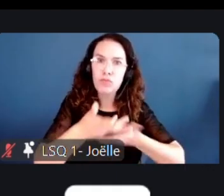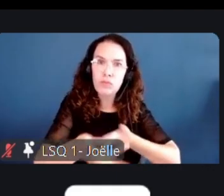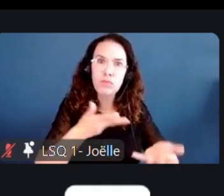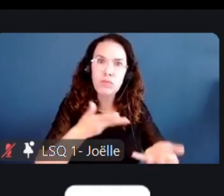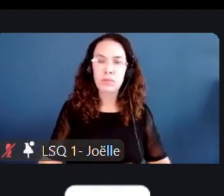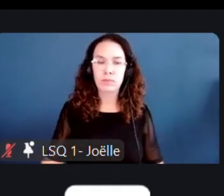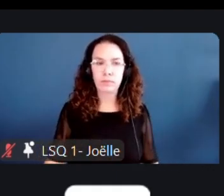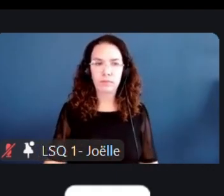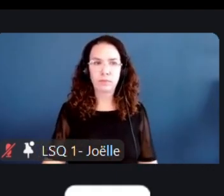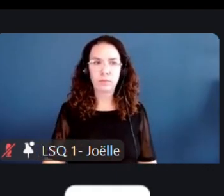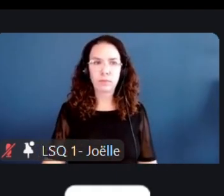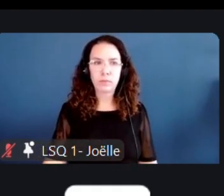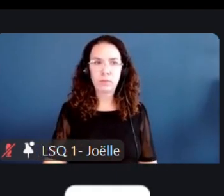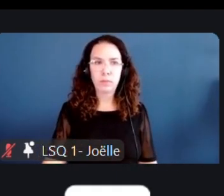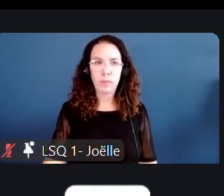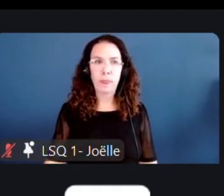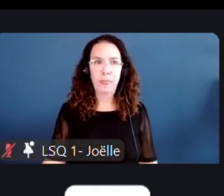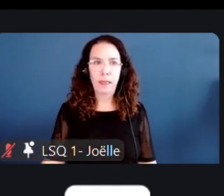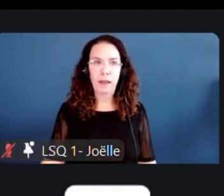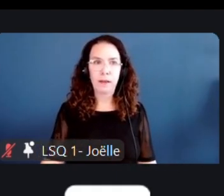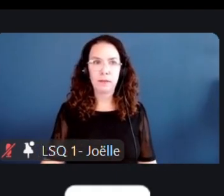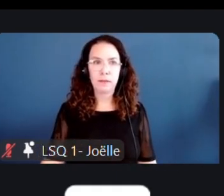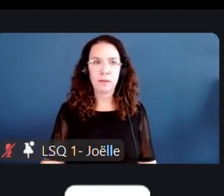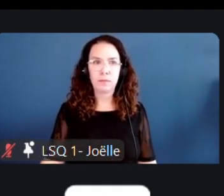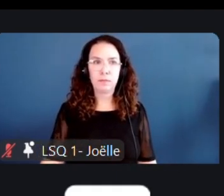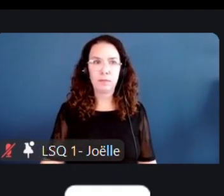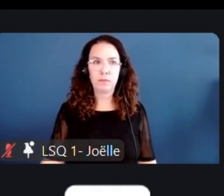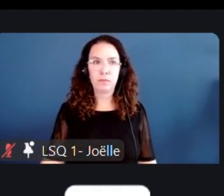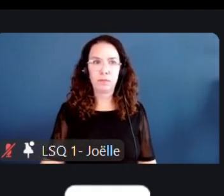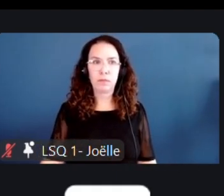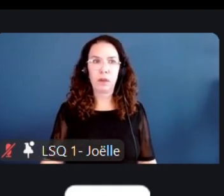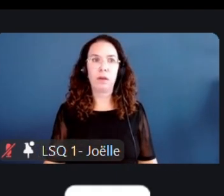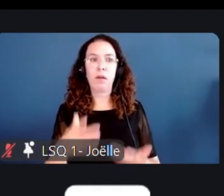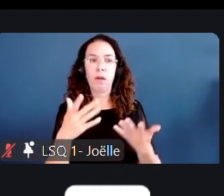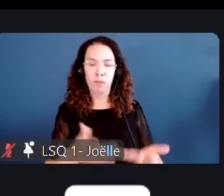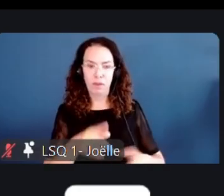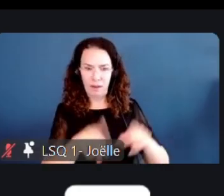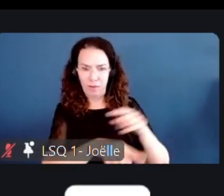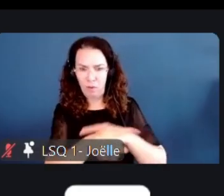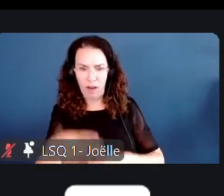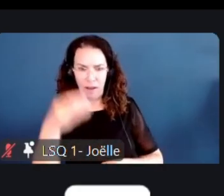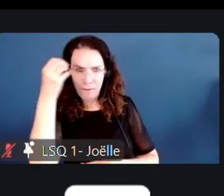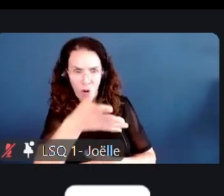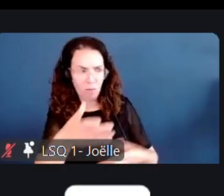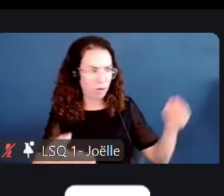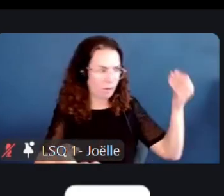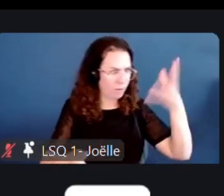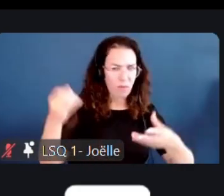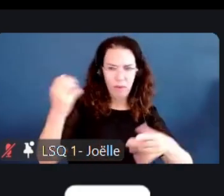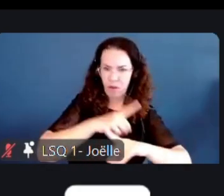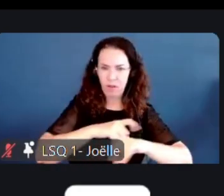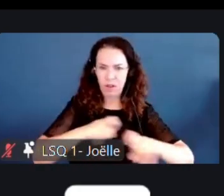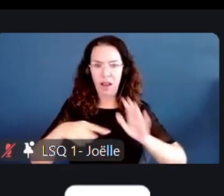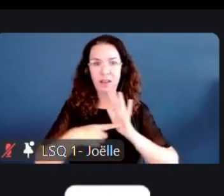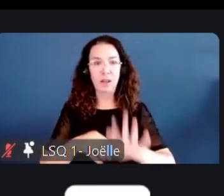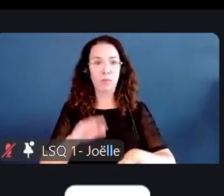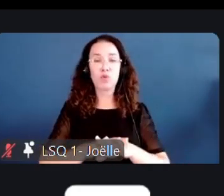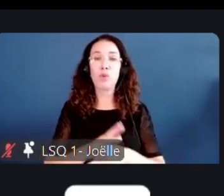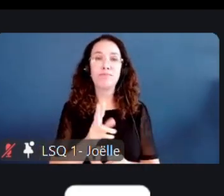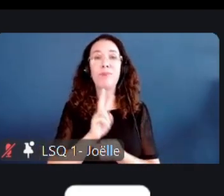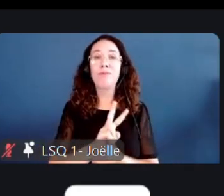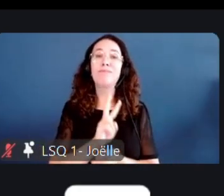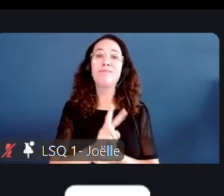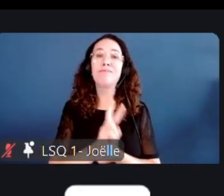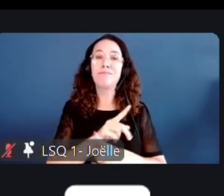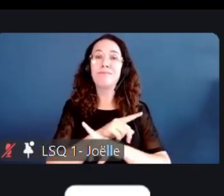manque d'écoute et d'occasion pour poser des questions. Les prestataires ont parfois des informations inexactes par rapport aux relations sexuelles,